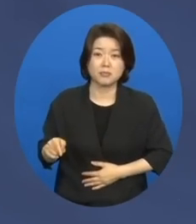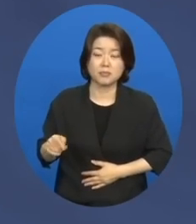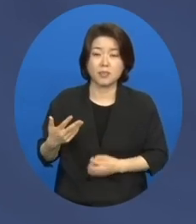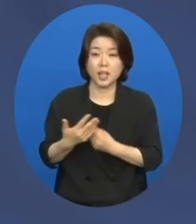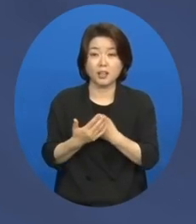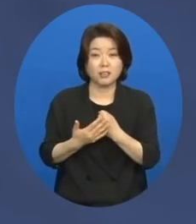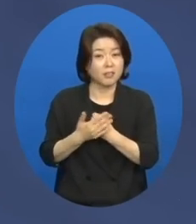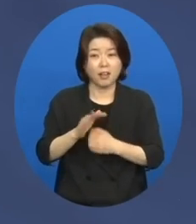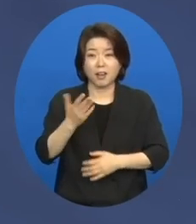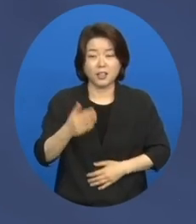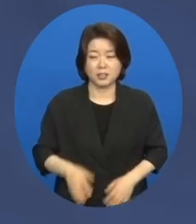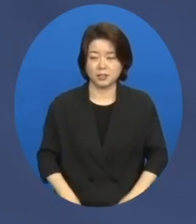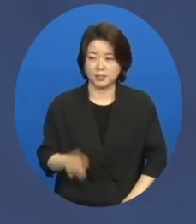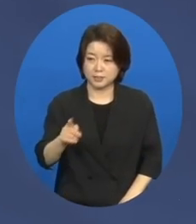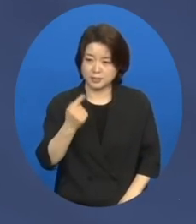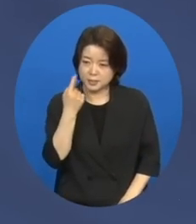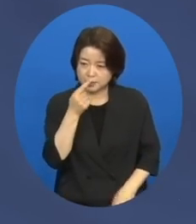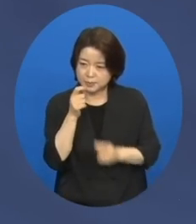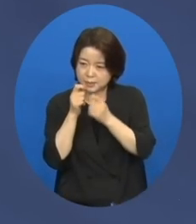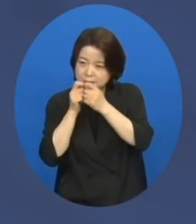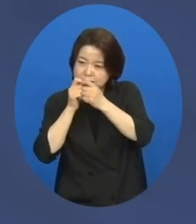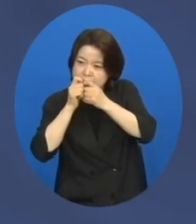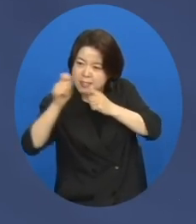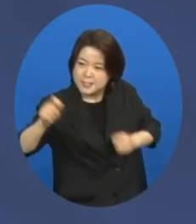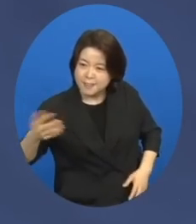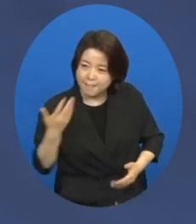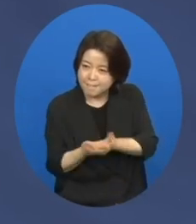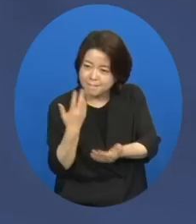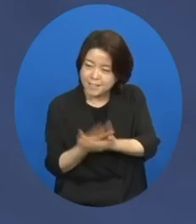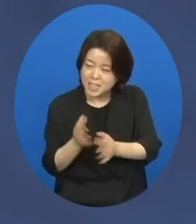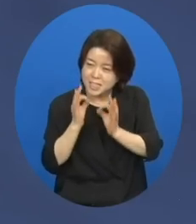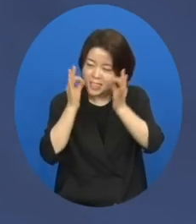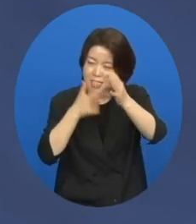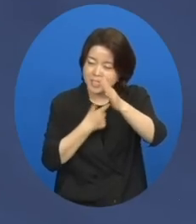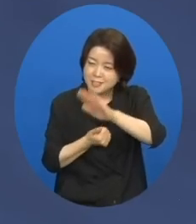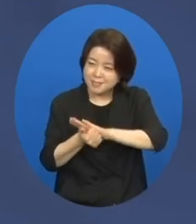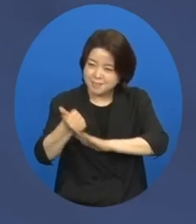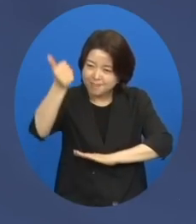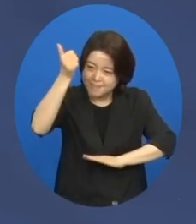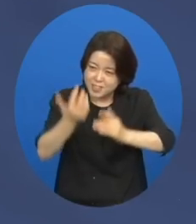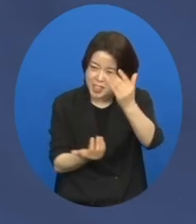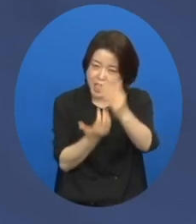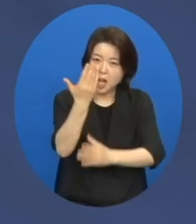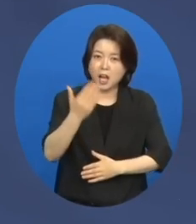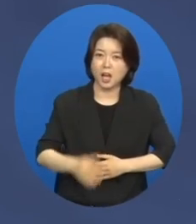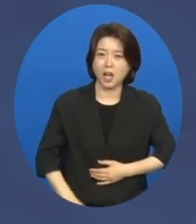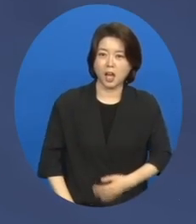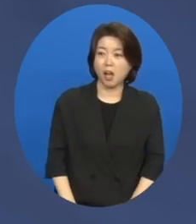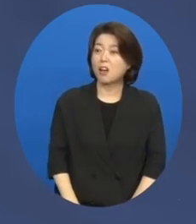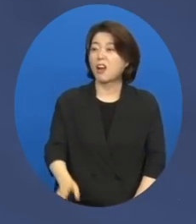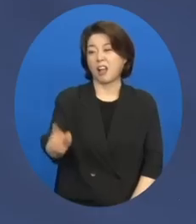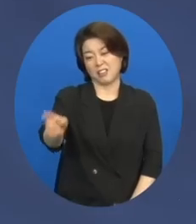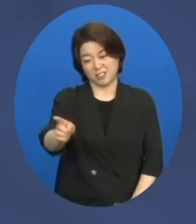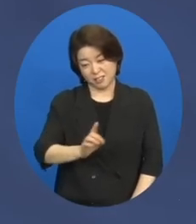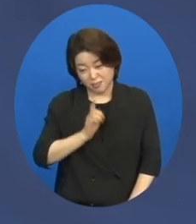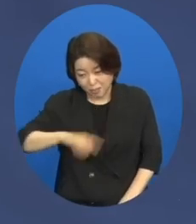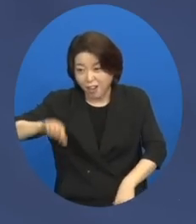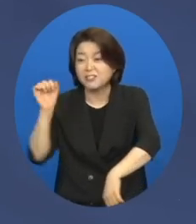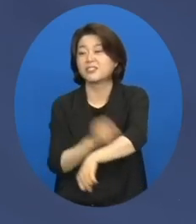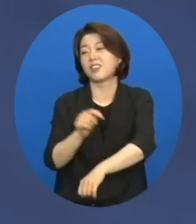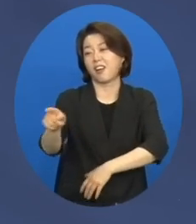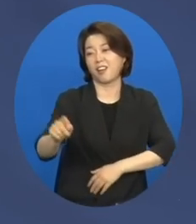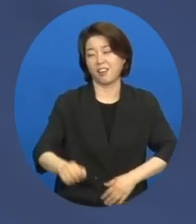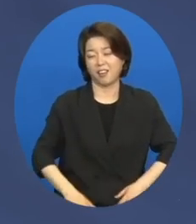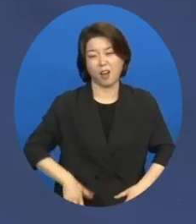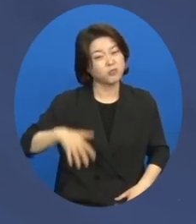아니라 저 입술을 지져주옵소서. 이런 막 간절한 소원이 말은 진짜 잘한다. 야,